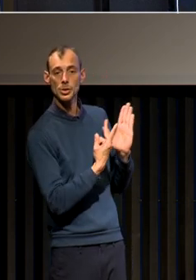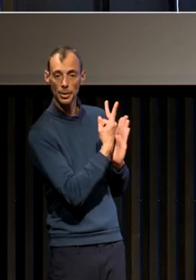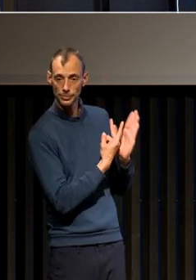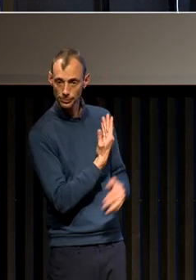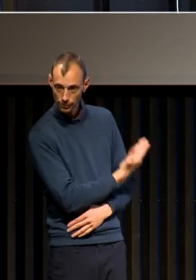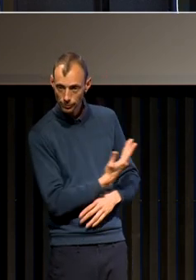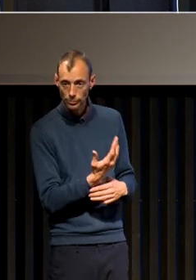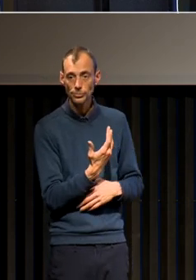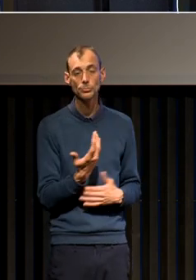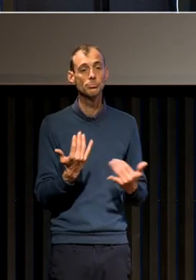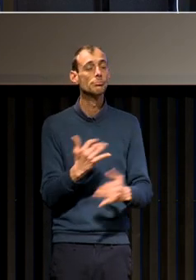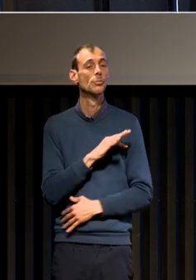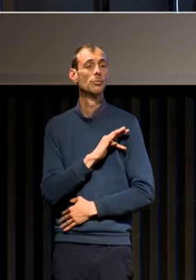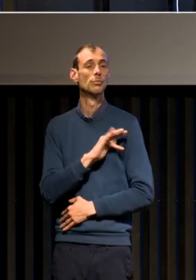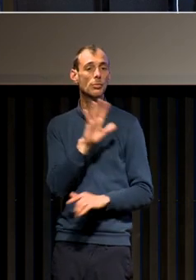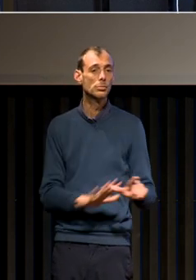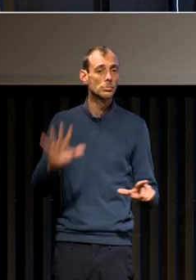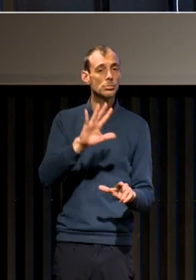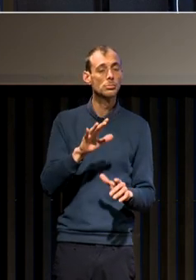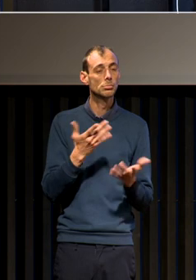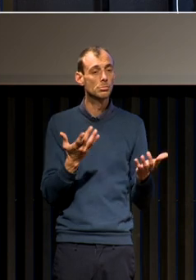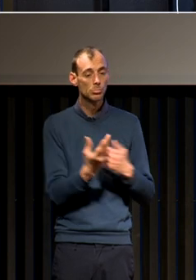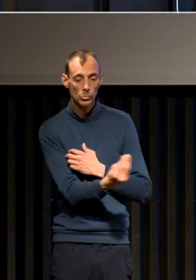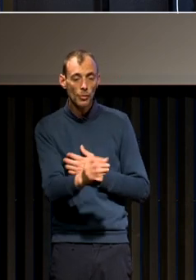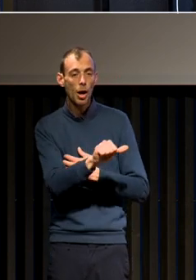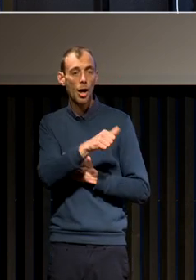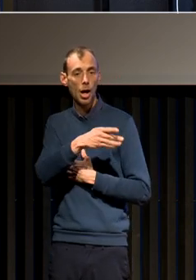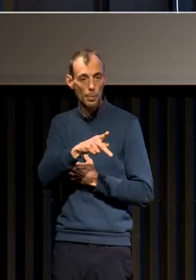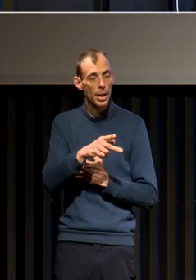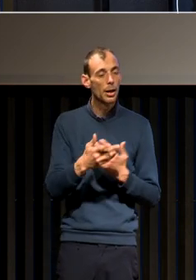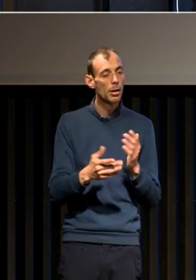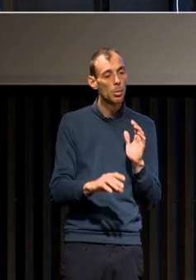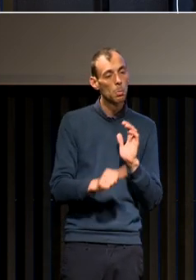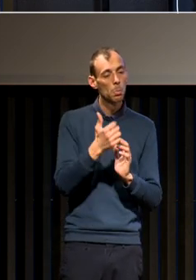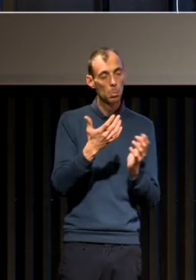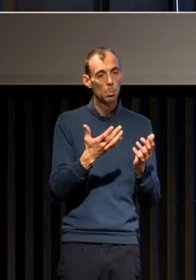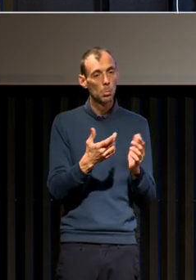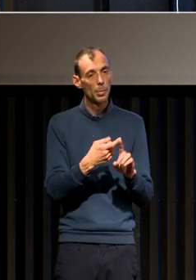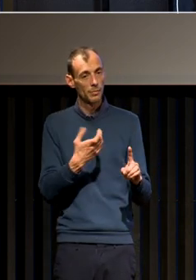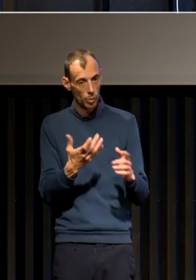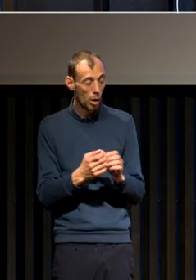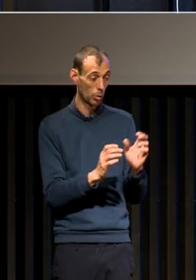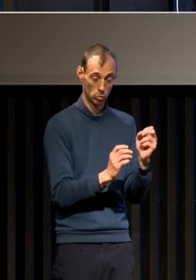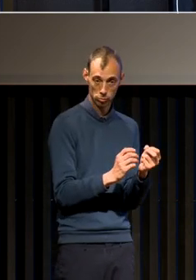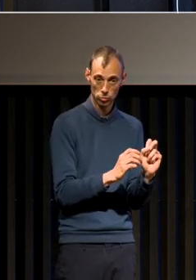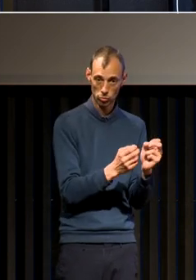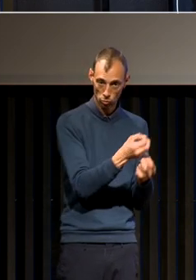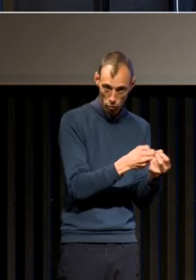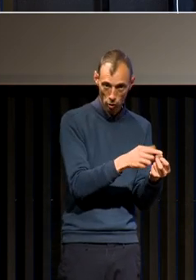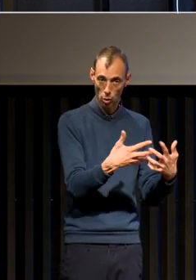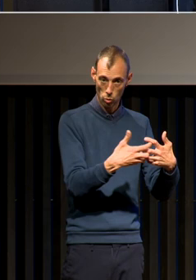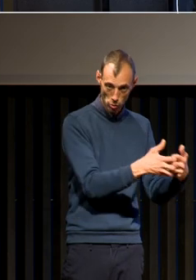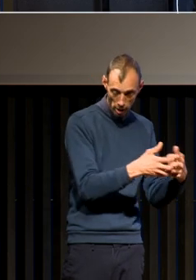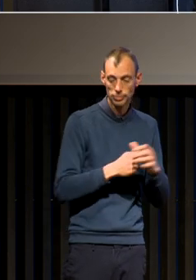issus d'AMP sont majoritairement issus de transferts d'embryons congelés, ensuite de fécondation in vitro